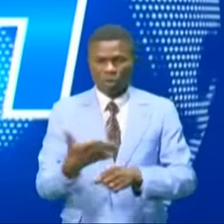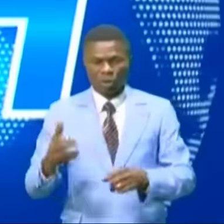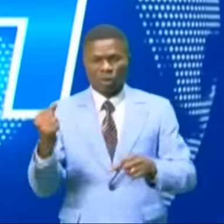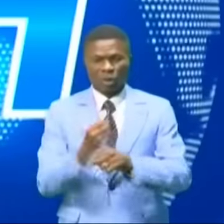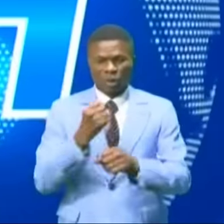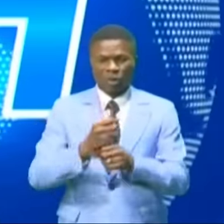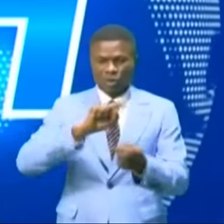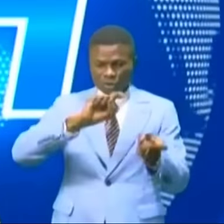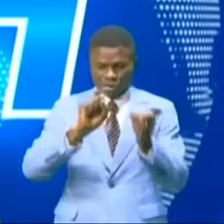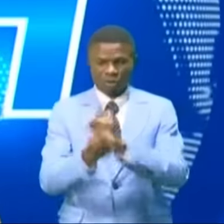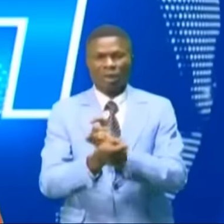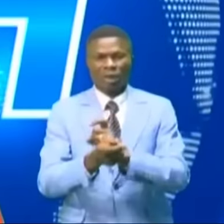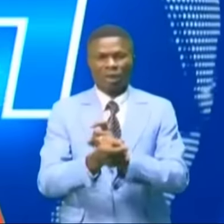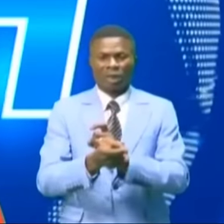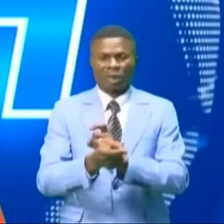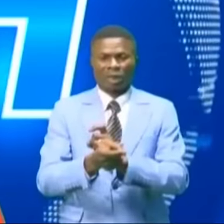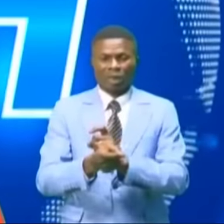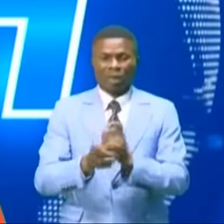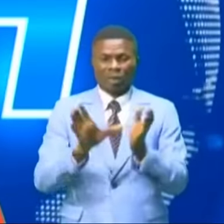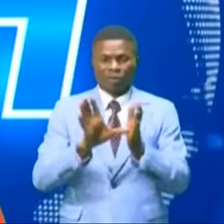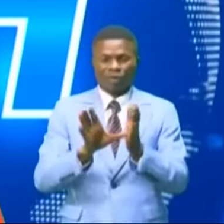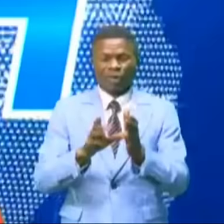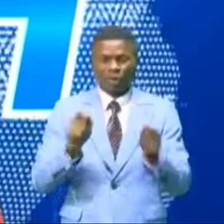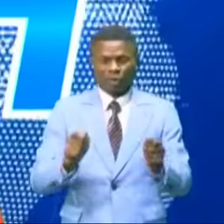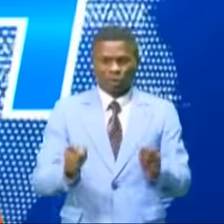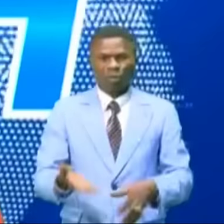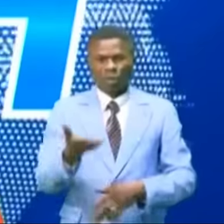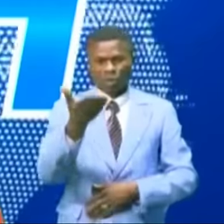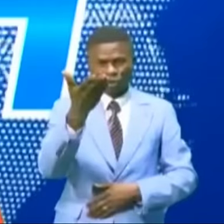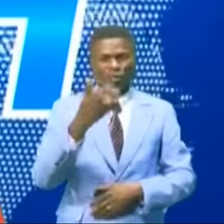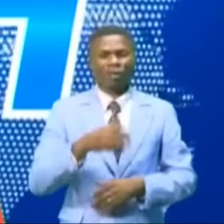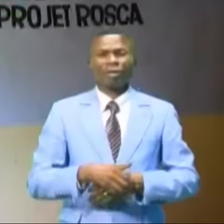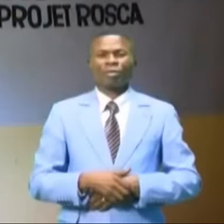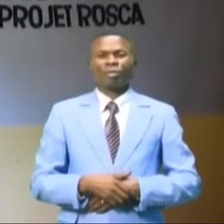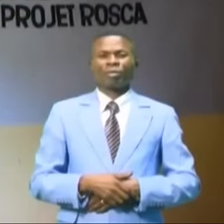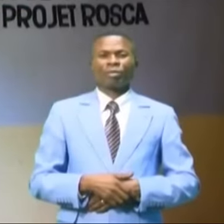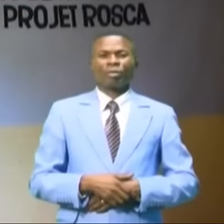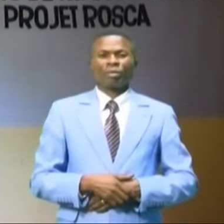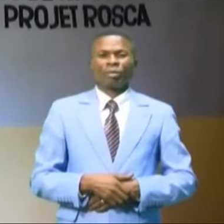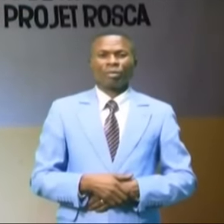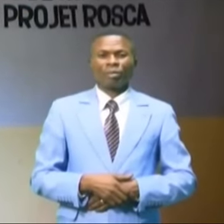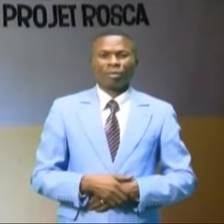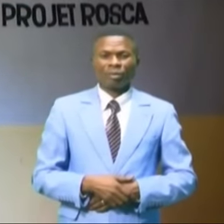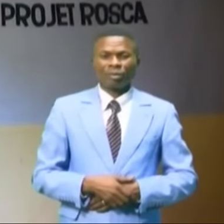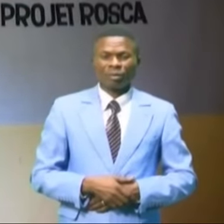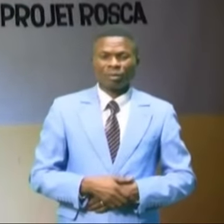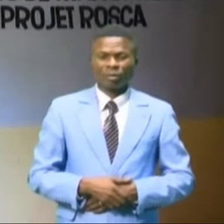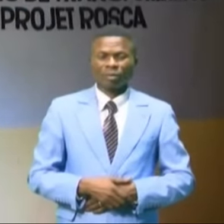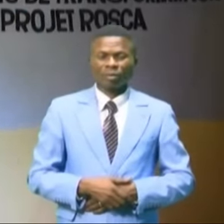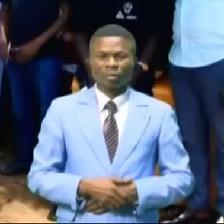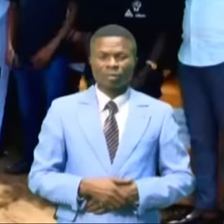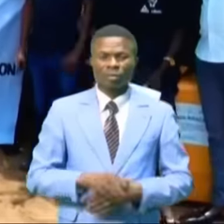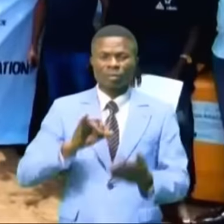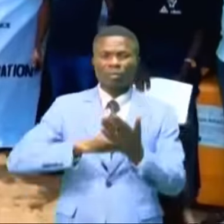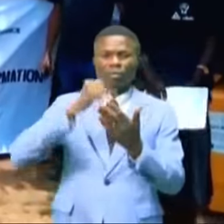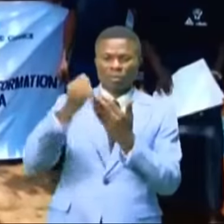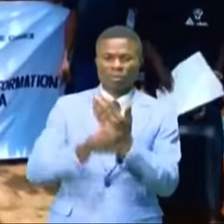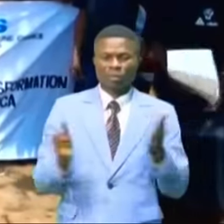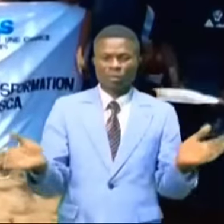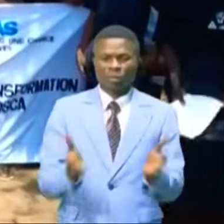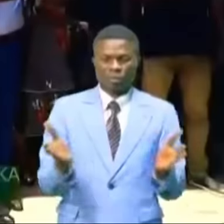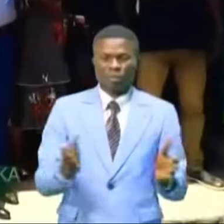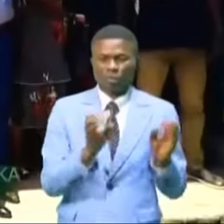des transformations. Suivez les détails dans ce reportage. C'est dans le cadre du projet de renforcement